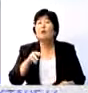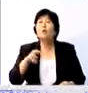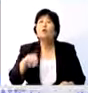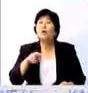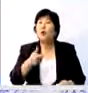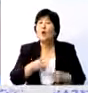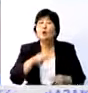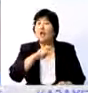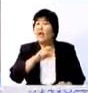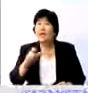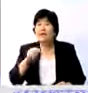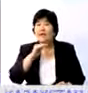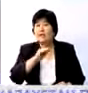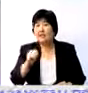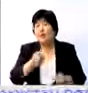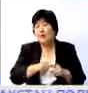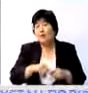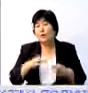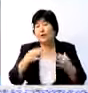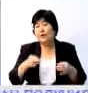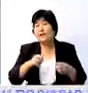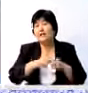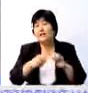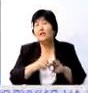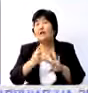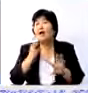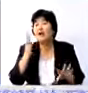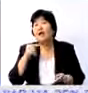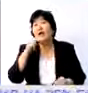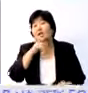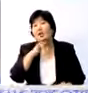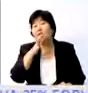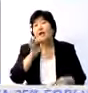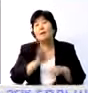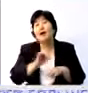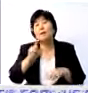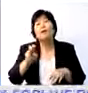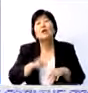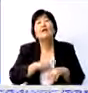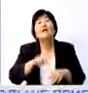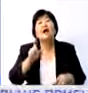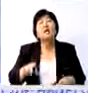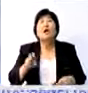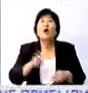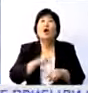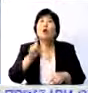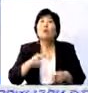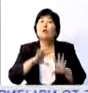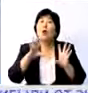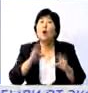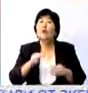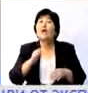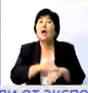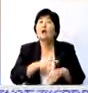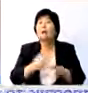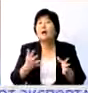Очень эффективная система. Она позволила решить проблему очередей, экономит время больного и врача. Медики и в целом в обществе с одобрением